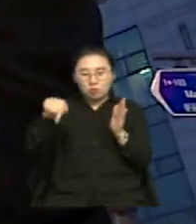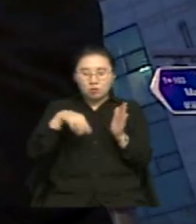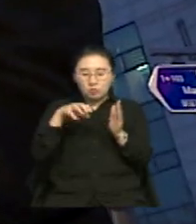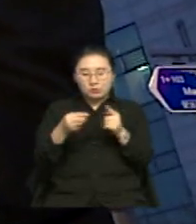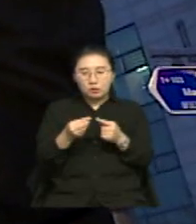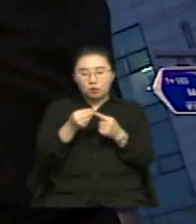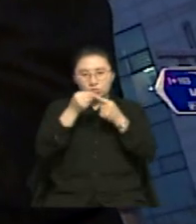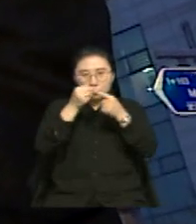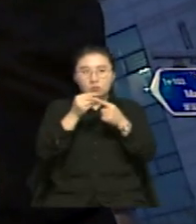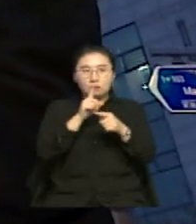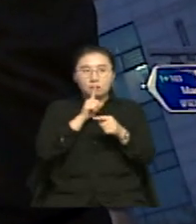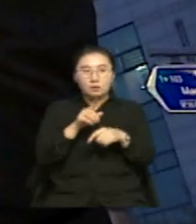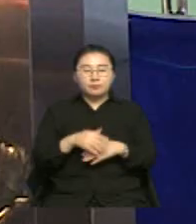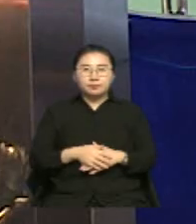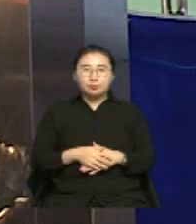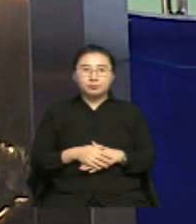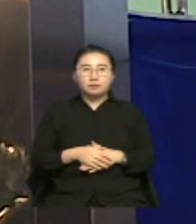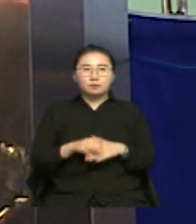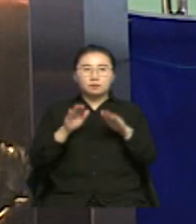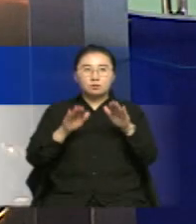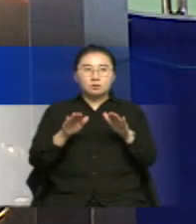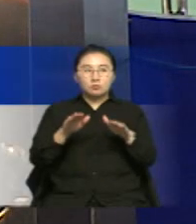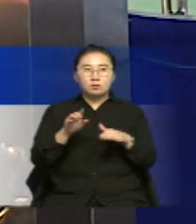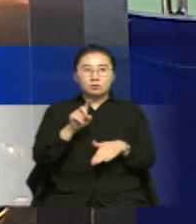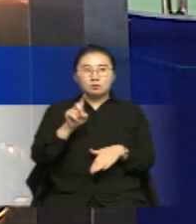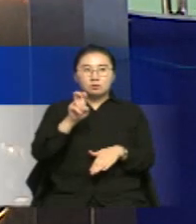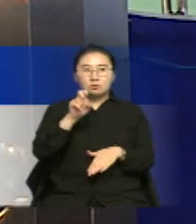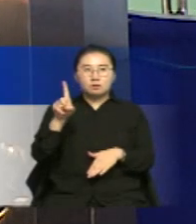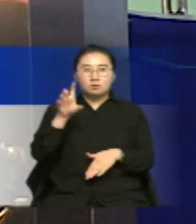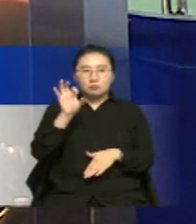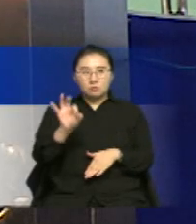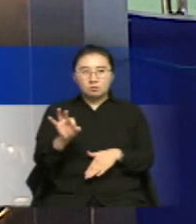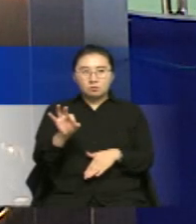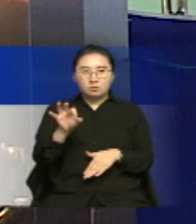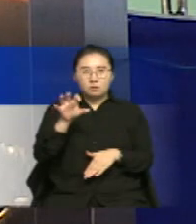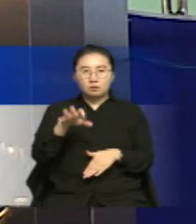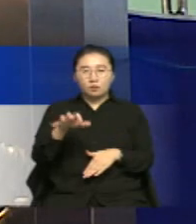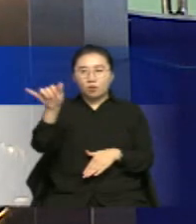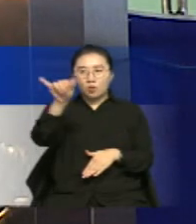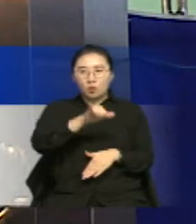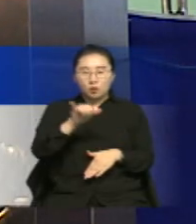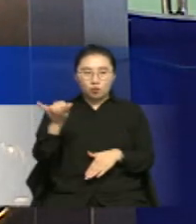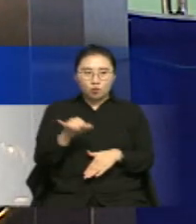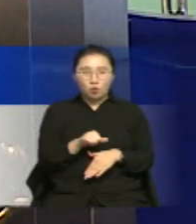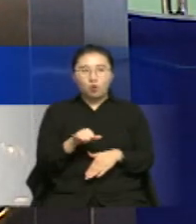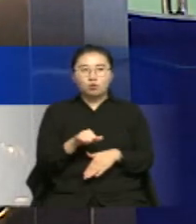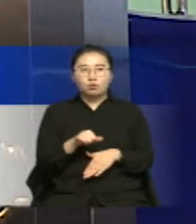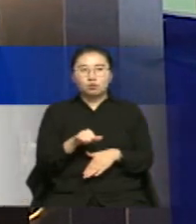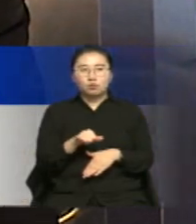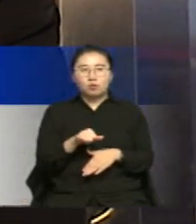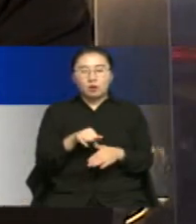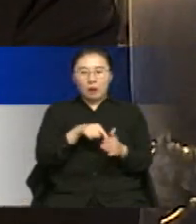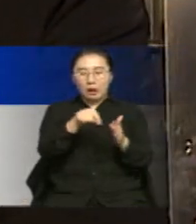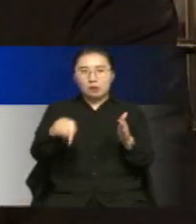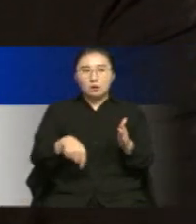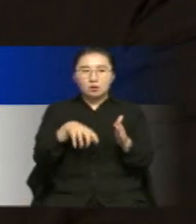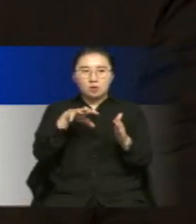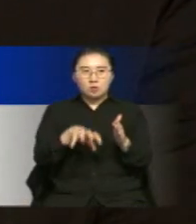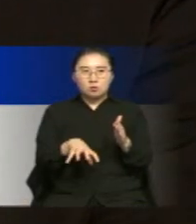상위권이라고 조합은 설명했습니다. 이곳 망원동 우체국은 전국에 이런 창구국